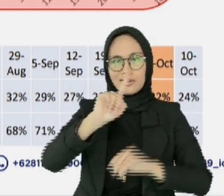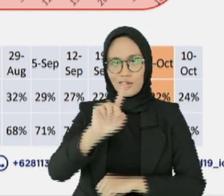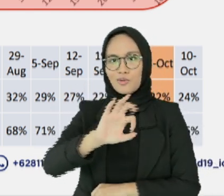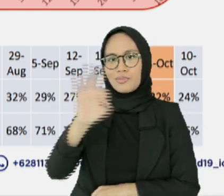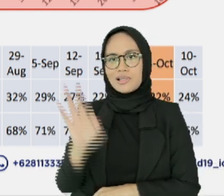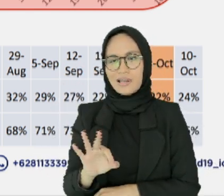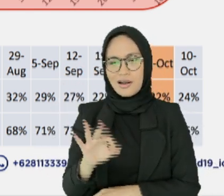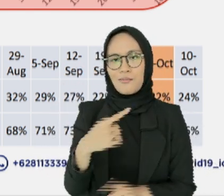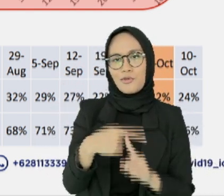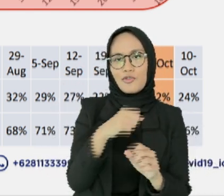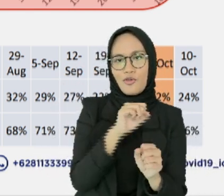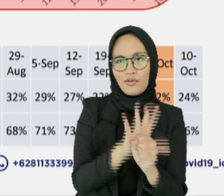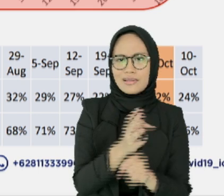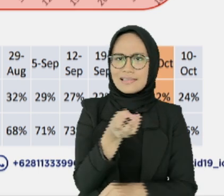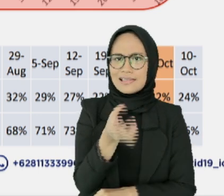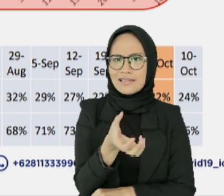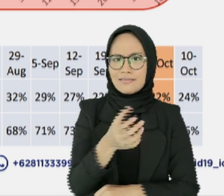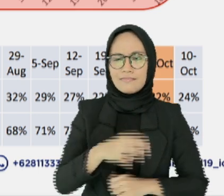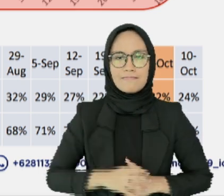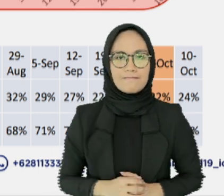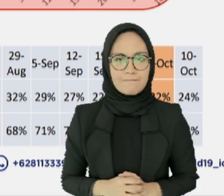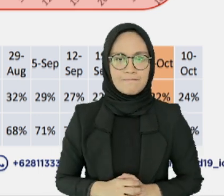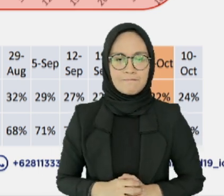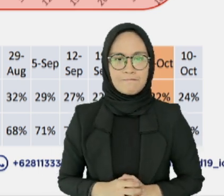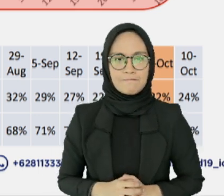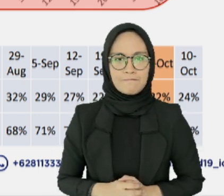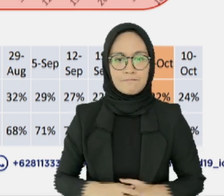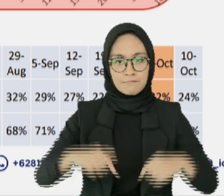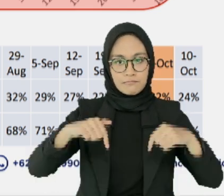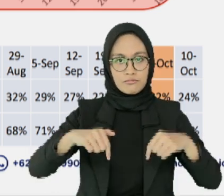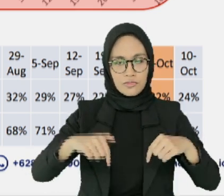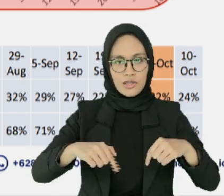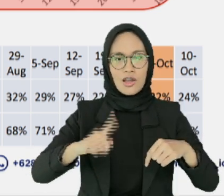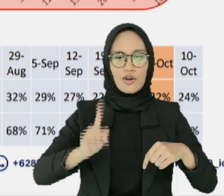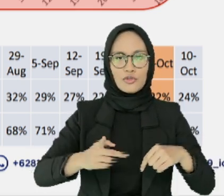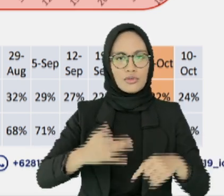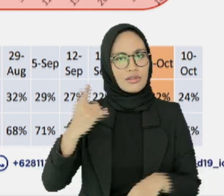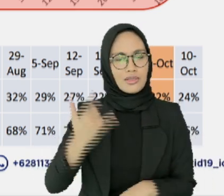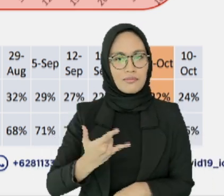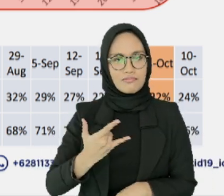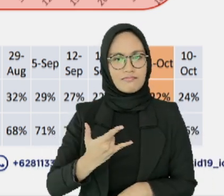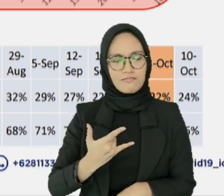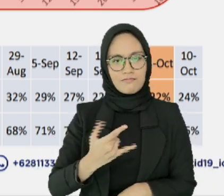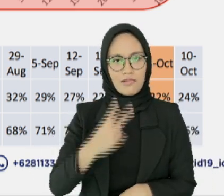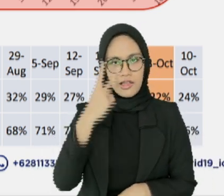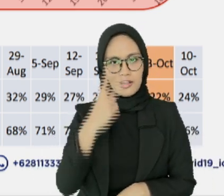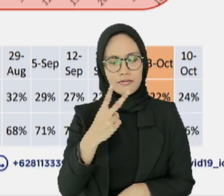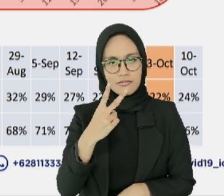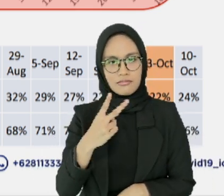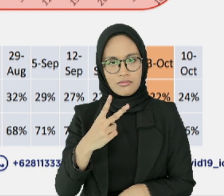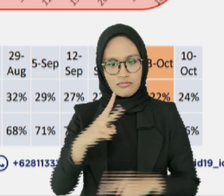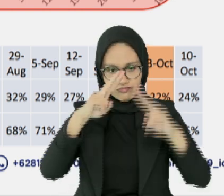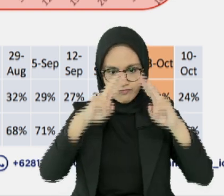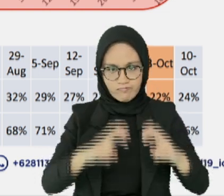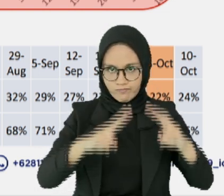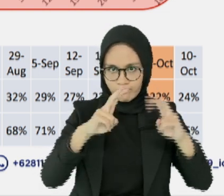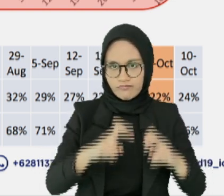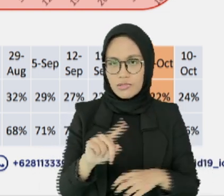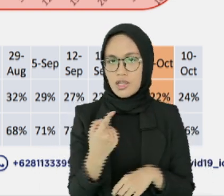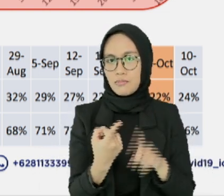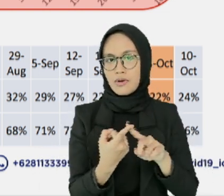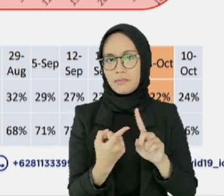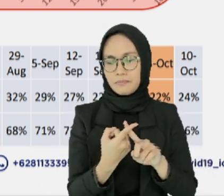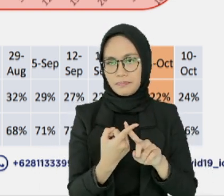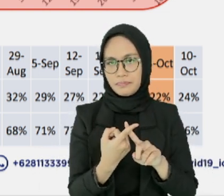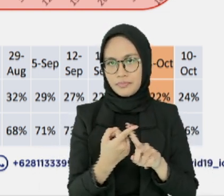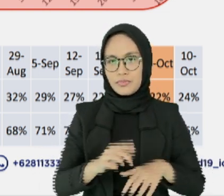digunakan untuk mendeteksi adanya coffee 19 di tengah masyarakat yang pertama adalah deteksi materi genetik